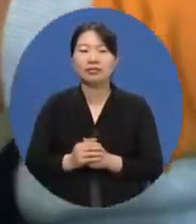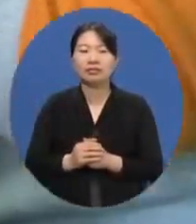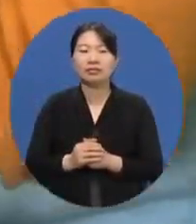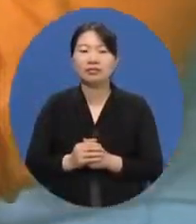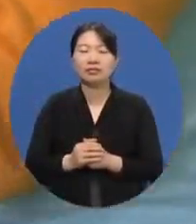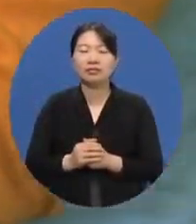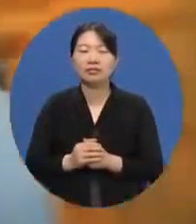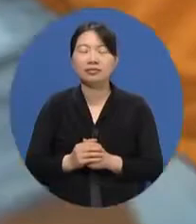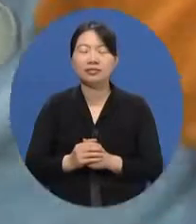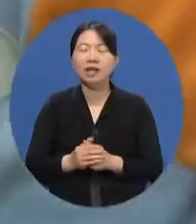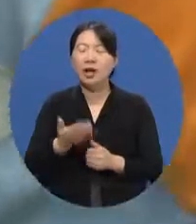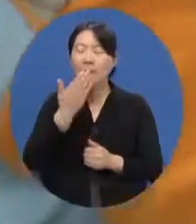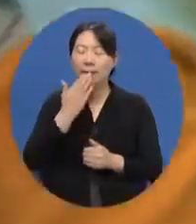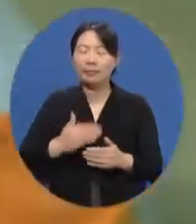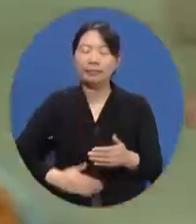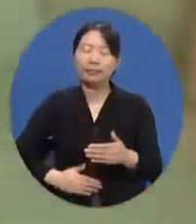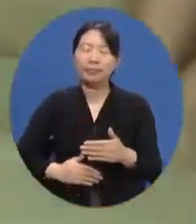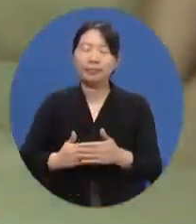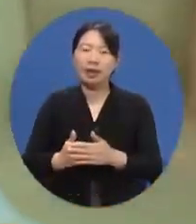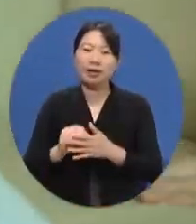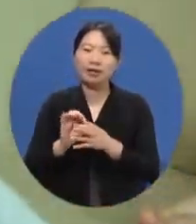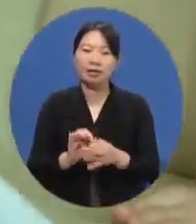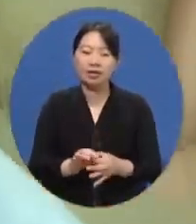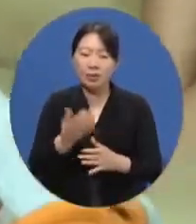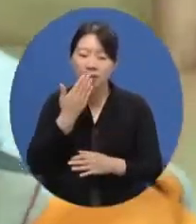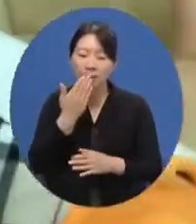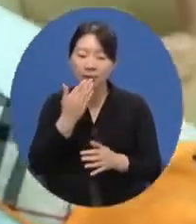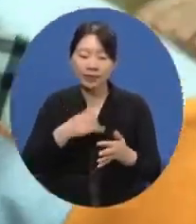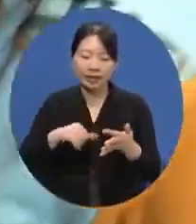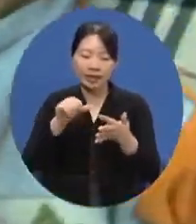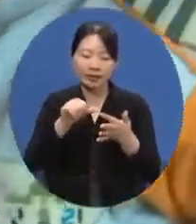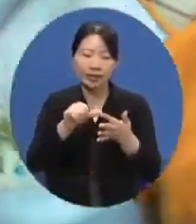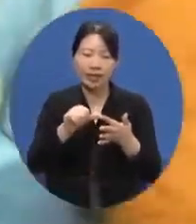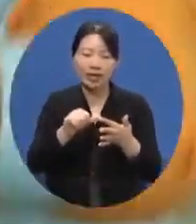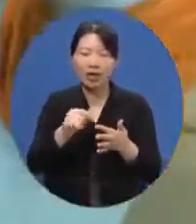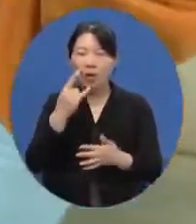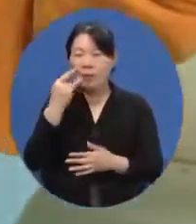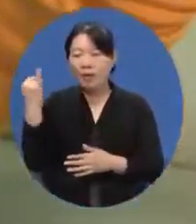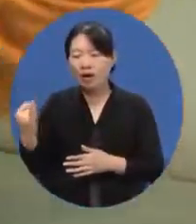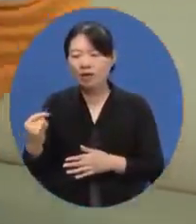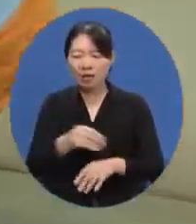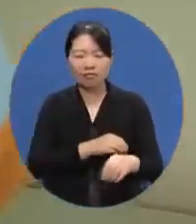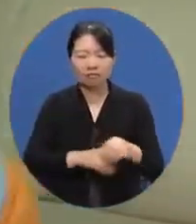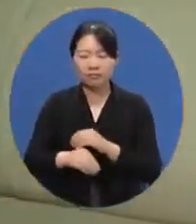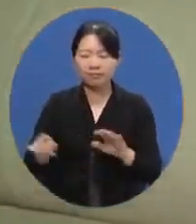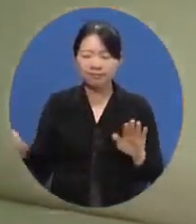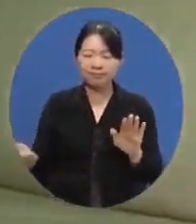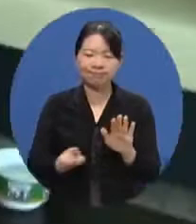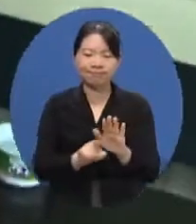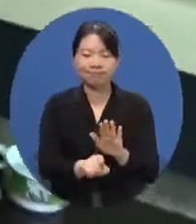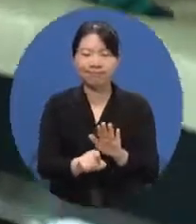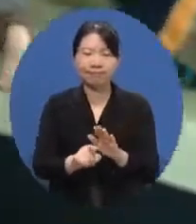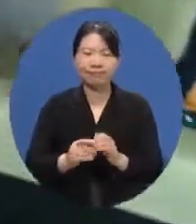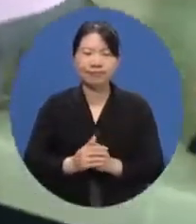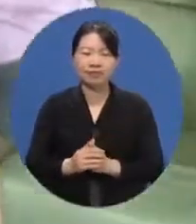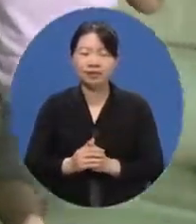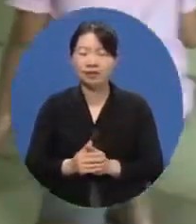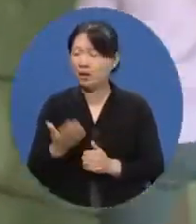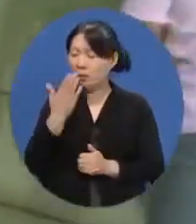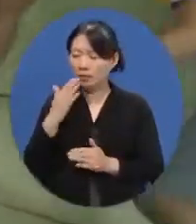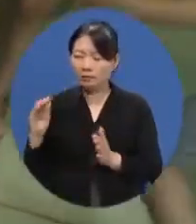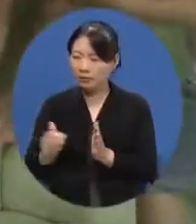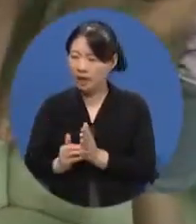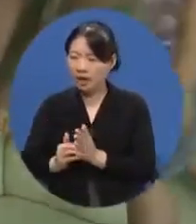먹다 배불리. 끊임없이 먹는 상기리. 보다 못해 엄마가 나섰습니다. 그래 이제 그만